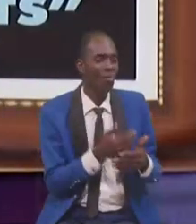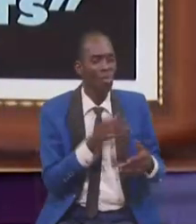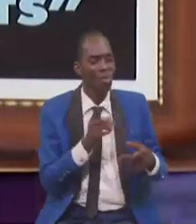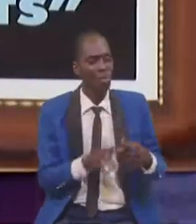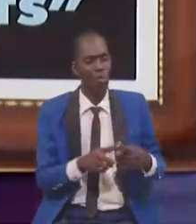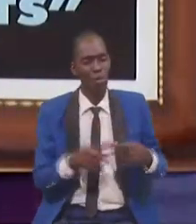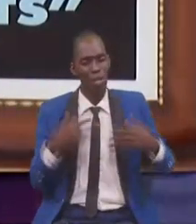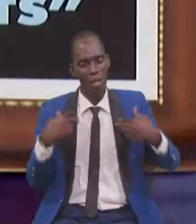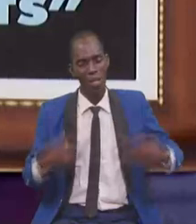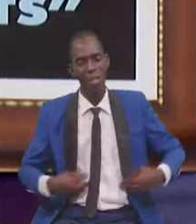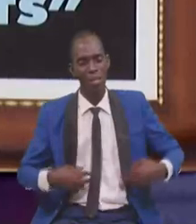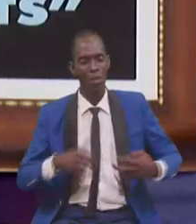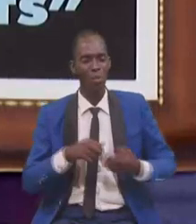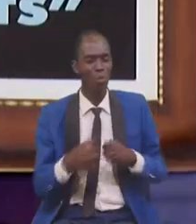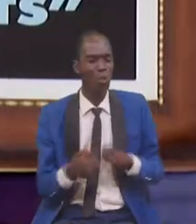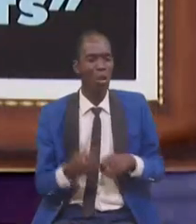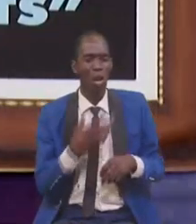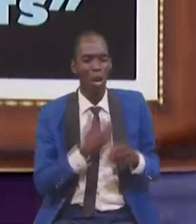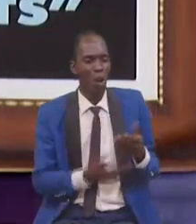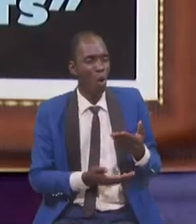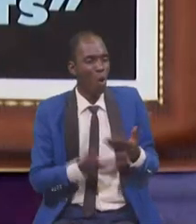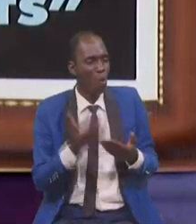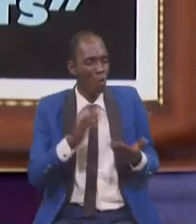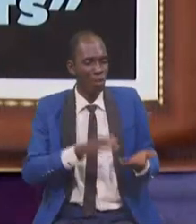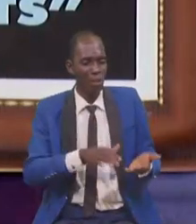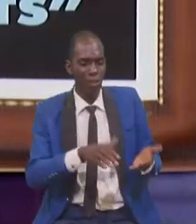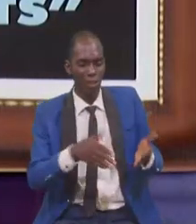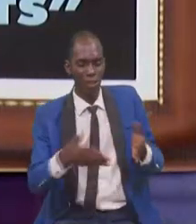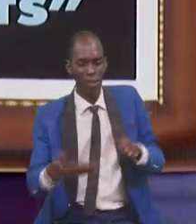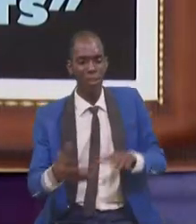de tomber en enfer, il mourait déjà à la croix.